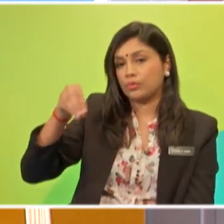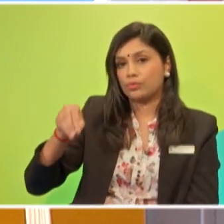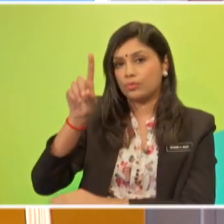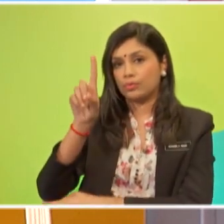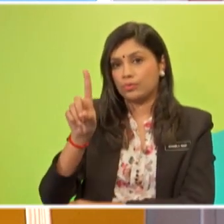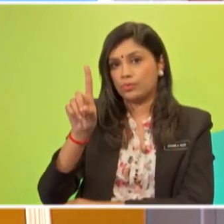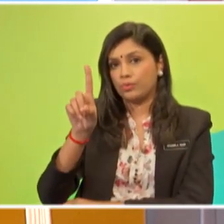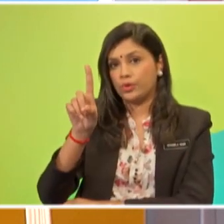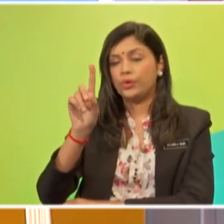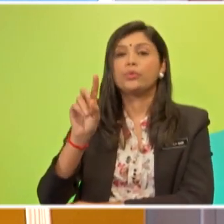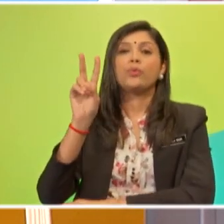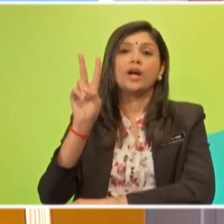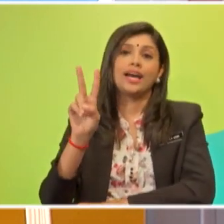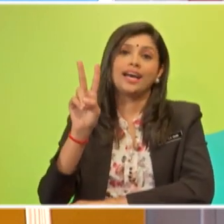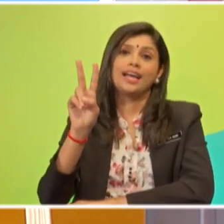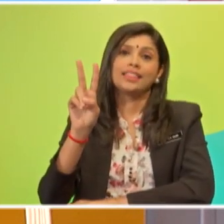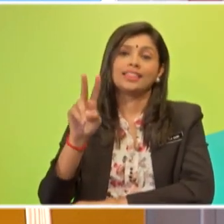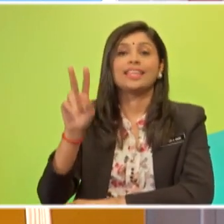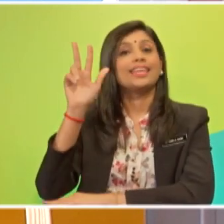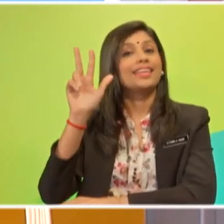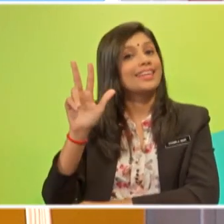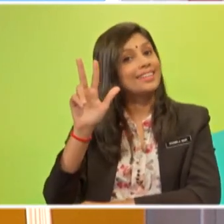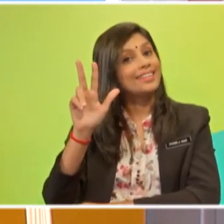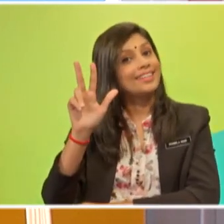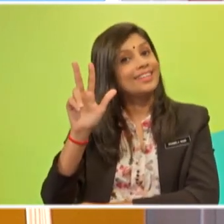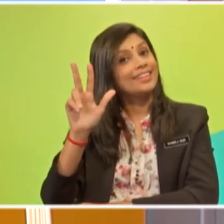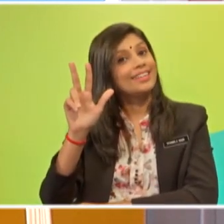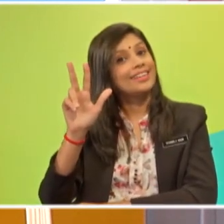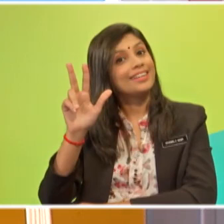Satu, dua, tiga.